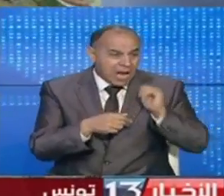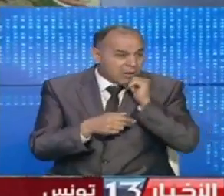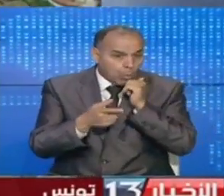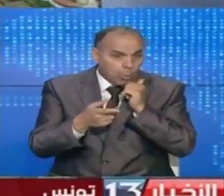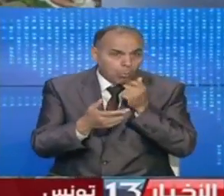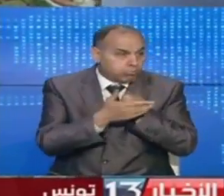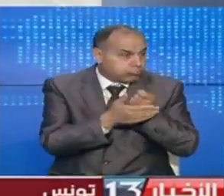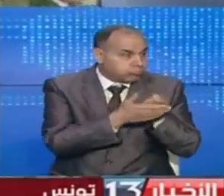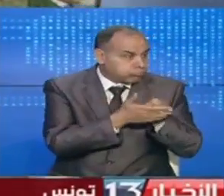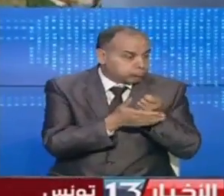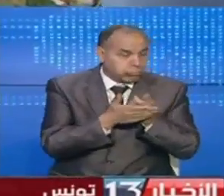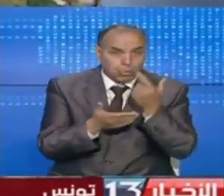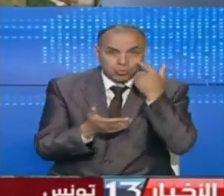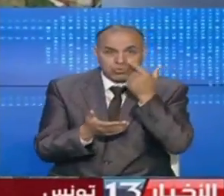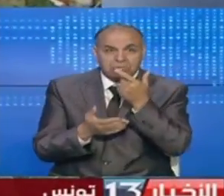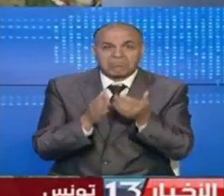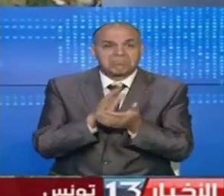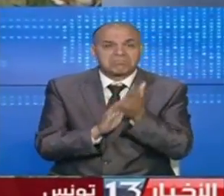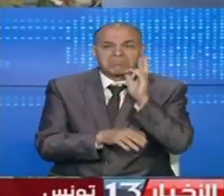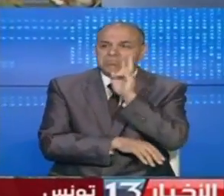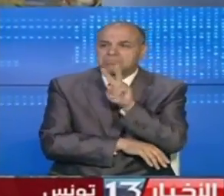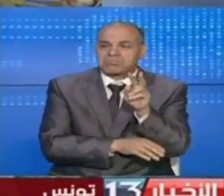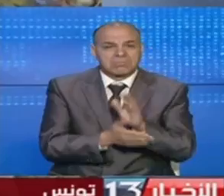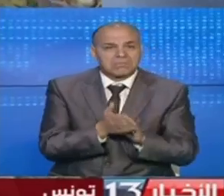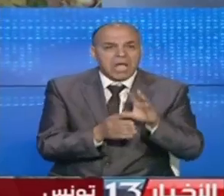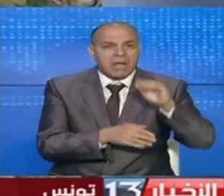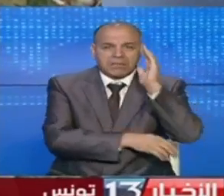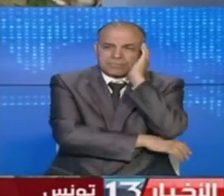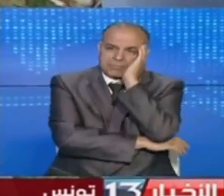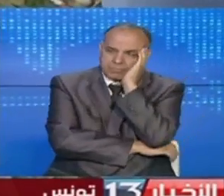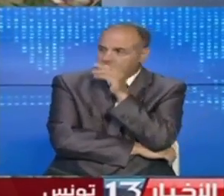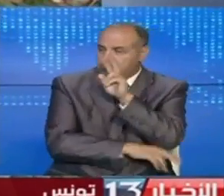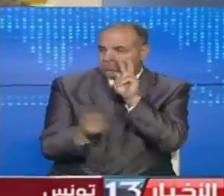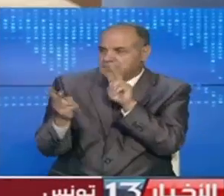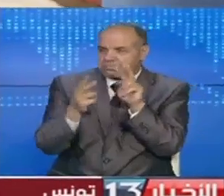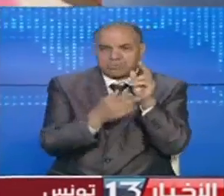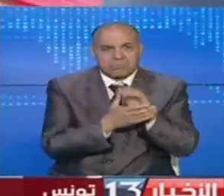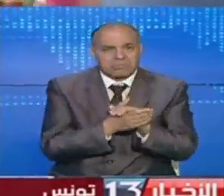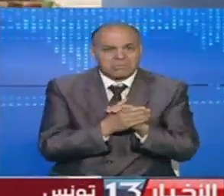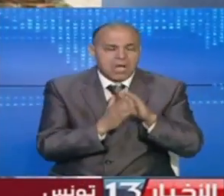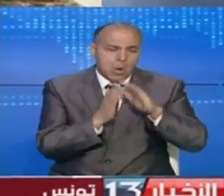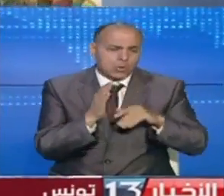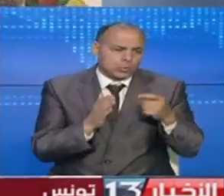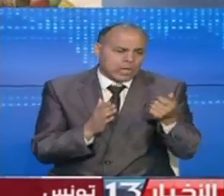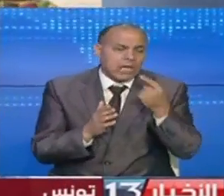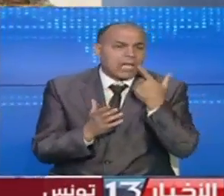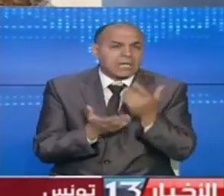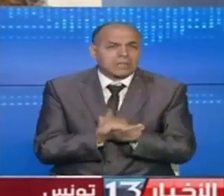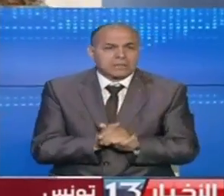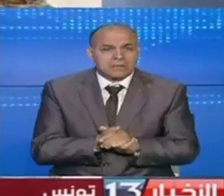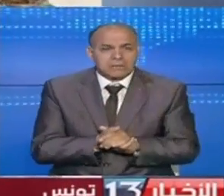ناس فما قبال فما ماك تشوفها، الناس كلها قاعدة تتفرج، خضارة قاعدة تتفرج فيها بعضها برك. قص شوية، أما